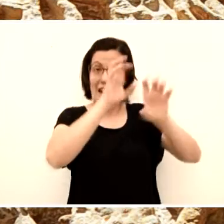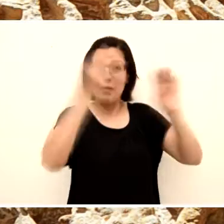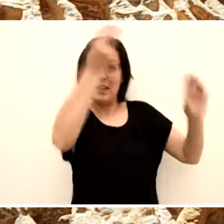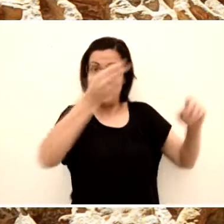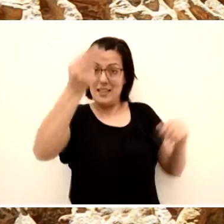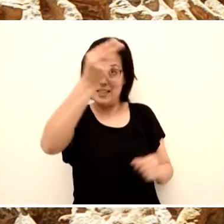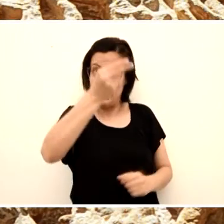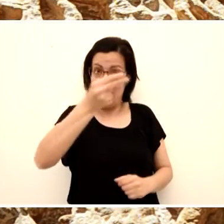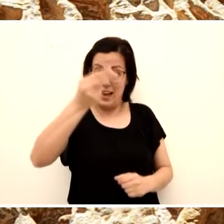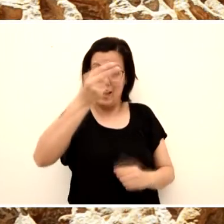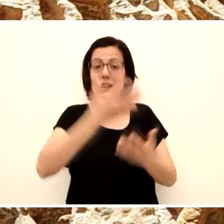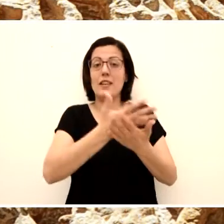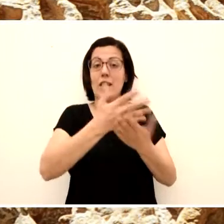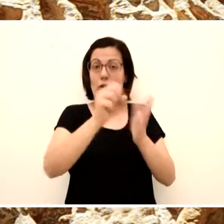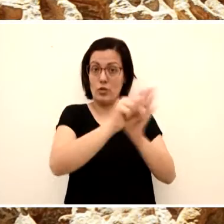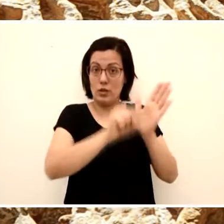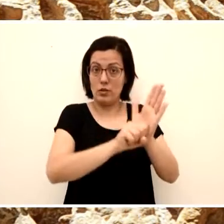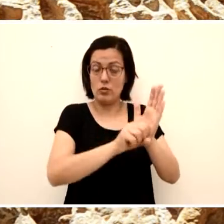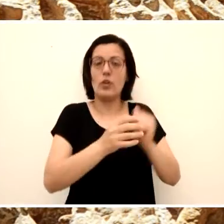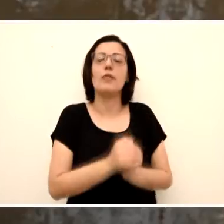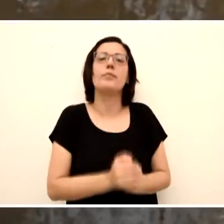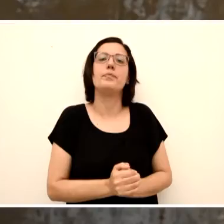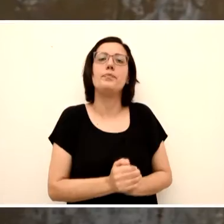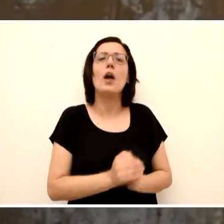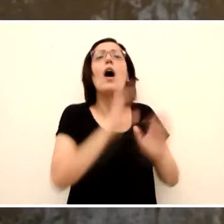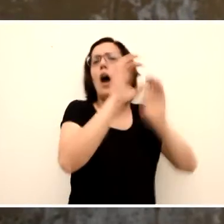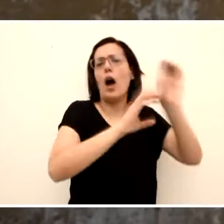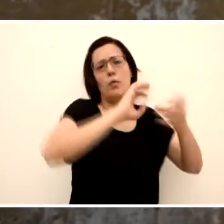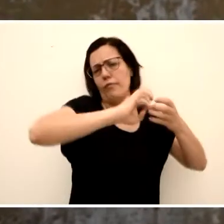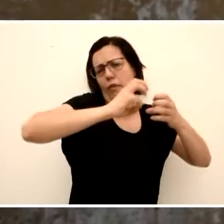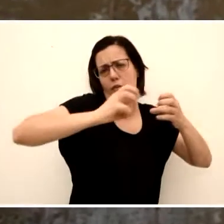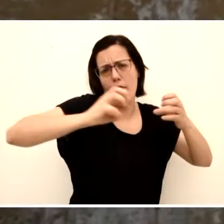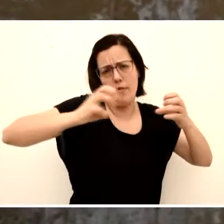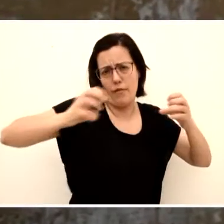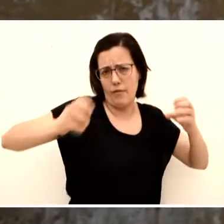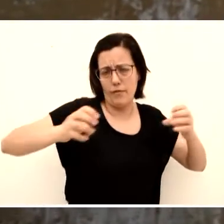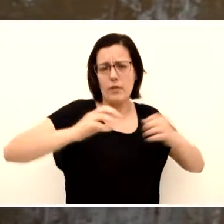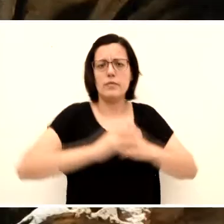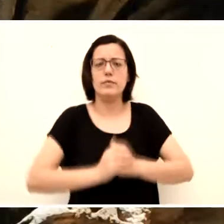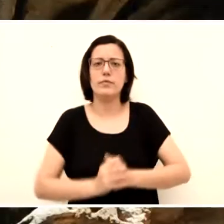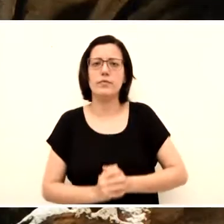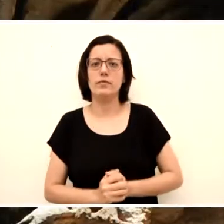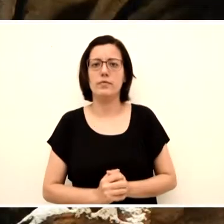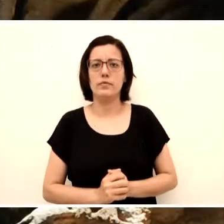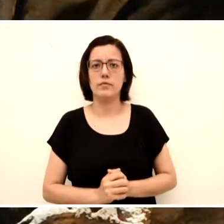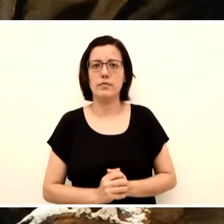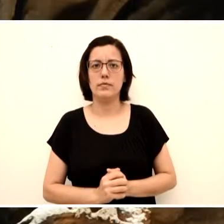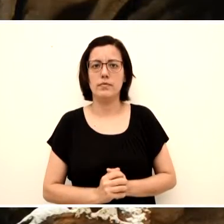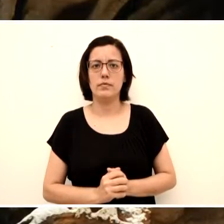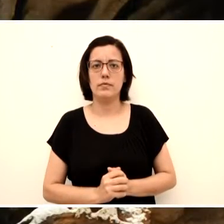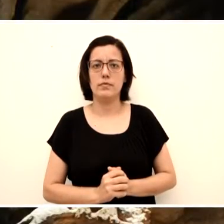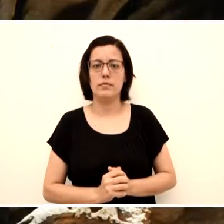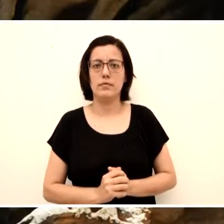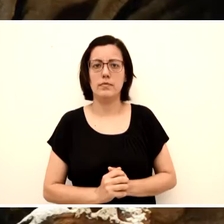di fede dell'antichità classica. La volpe e la cicogna, il cervo alla fonte, il lupo e la gru, la cornacchia superba e i